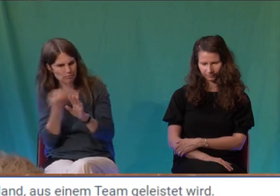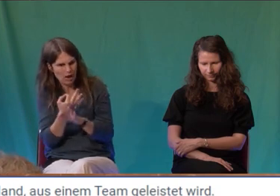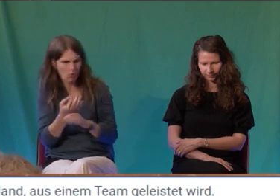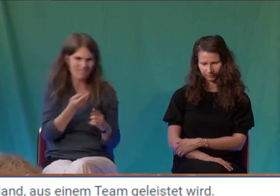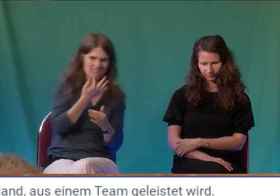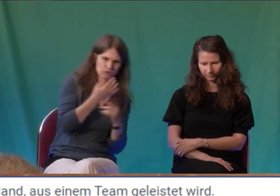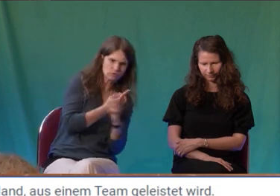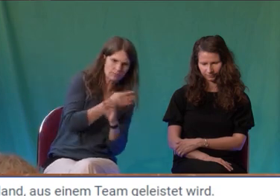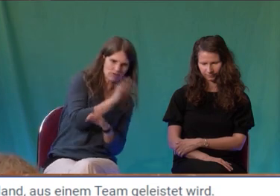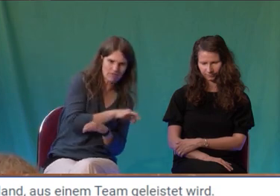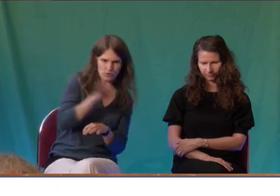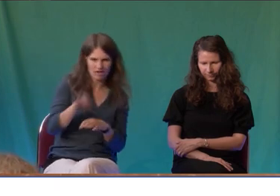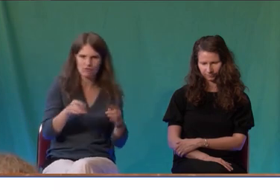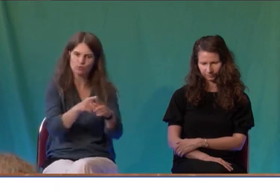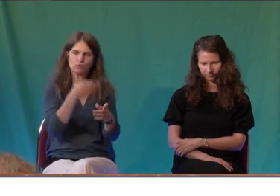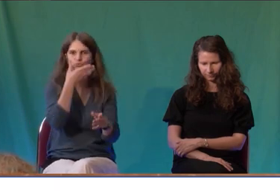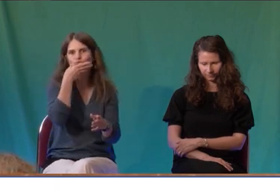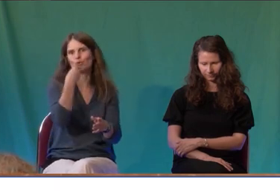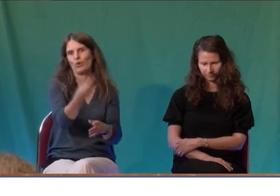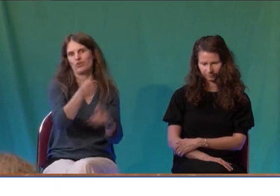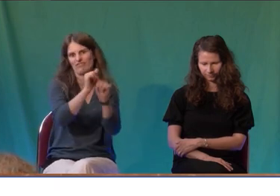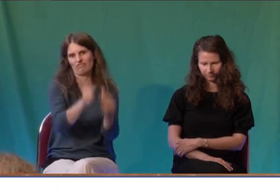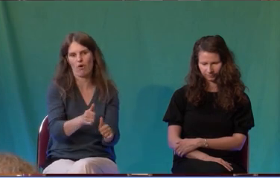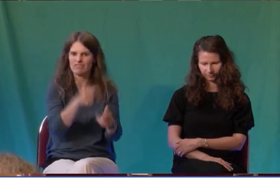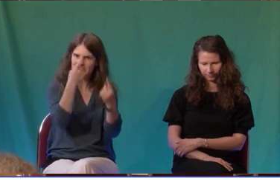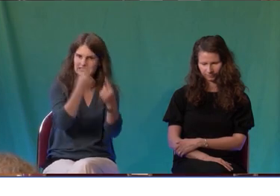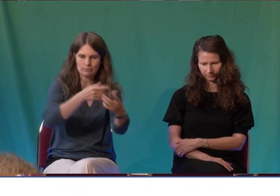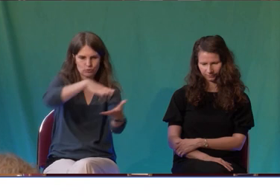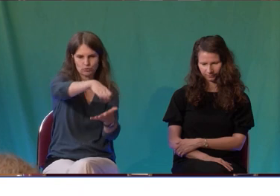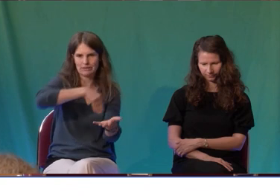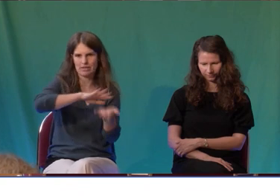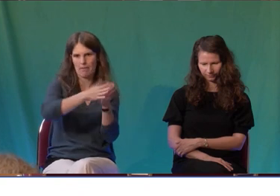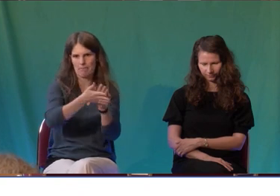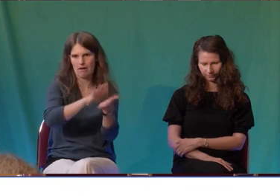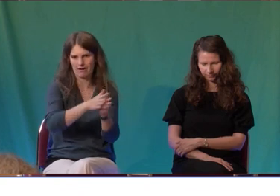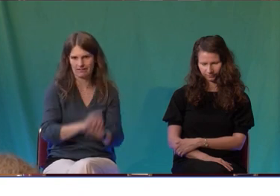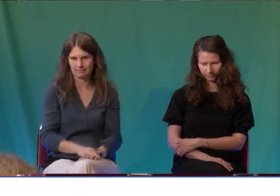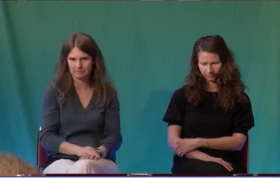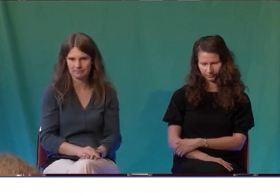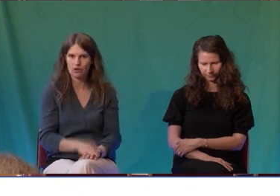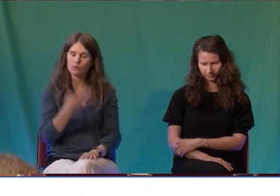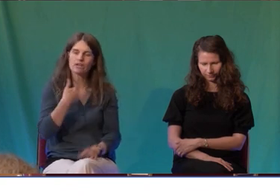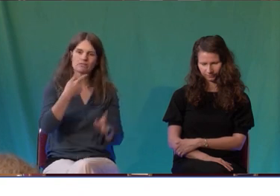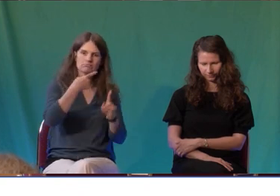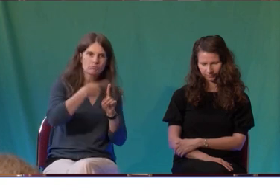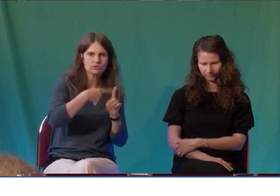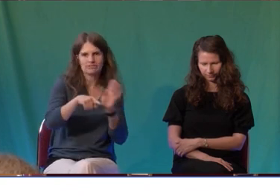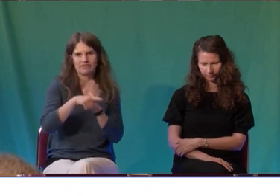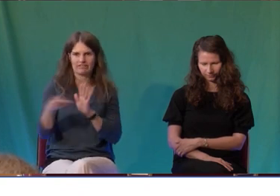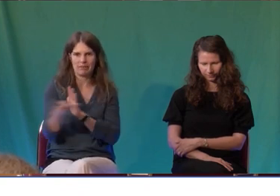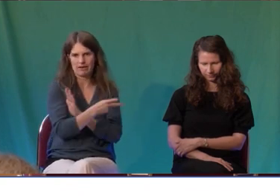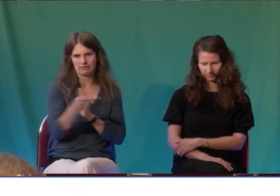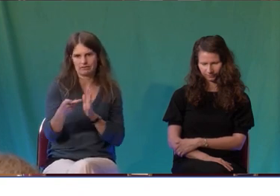am schönsten und praktischsten an genau also da ganze Brandbreite alles hat seine Vor- und Nachteile haben wir diskutiert genau und zum